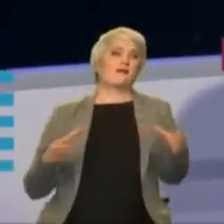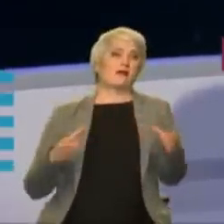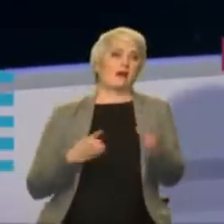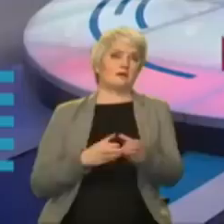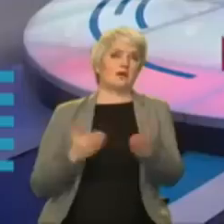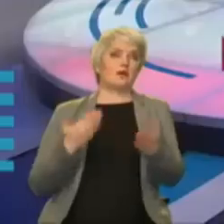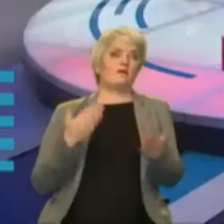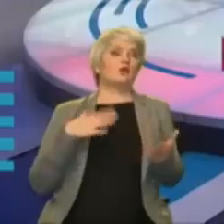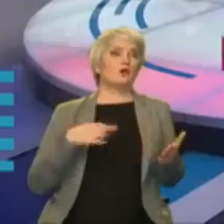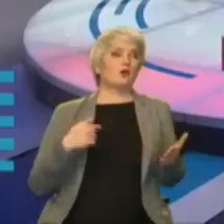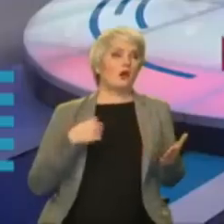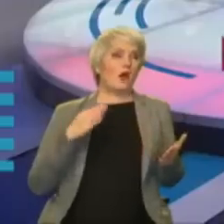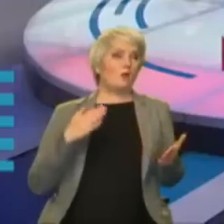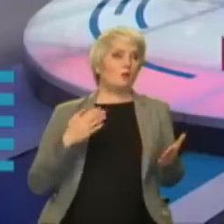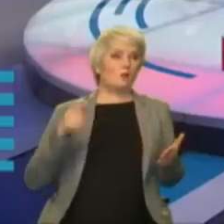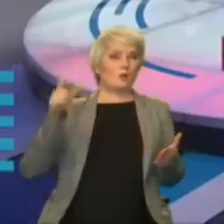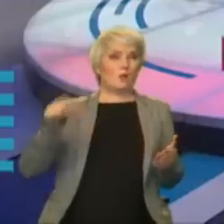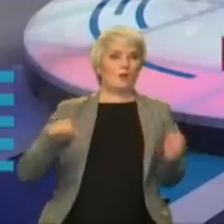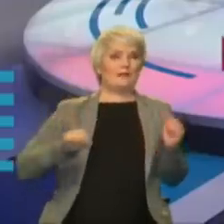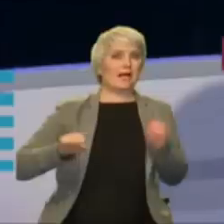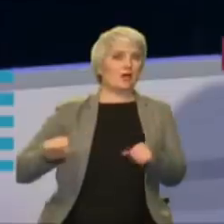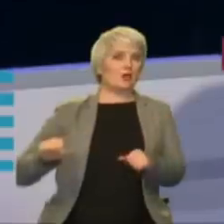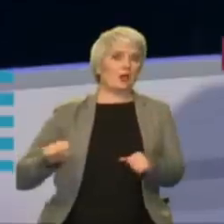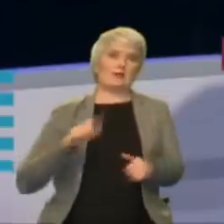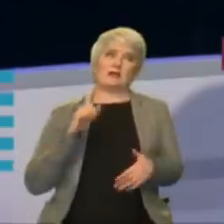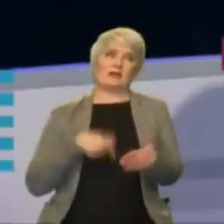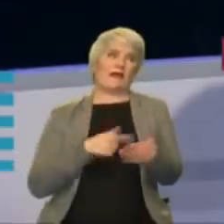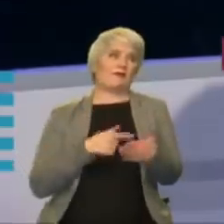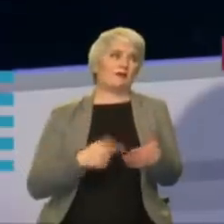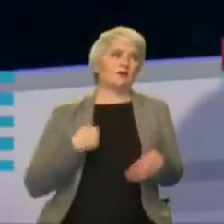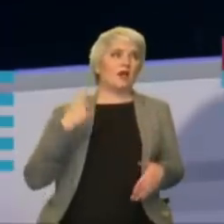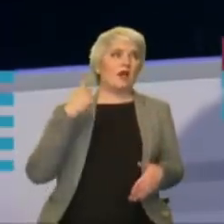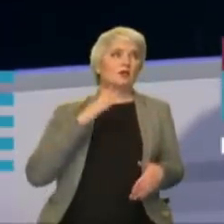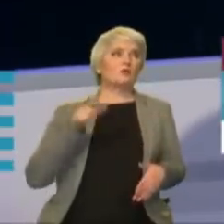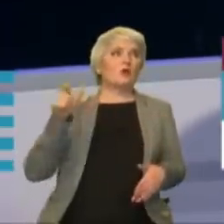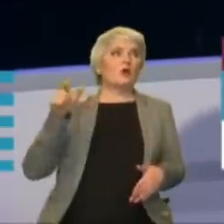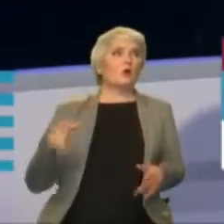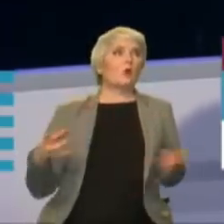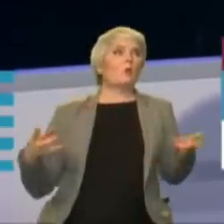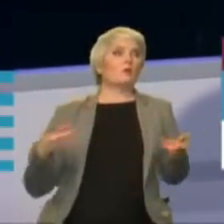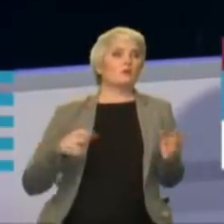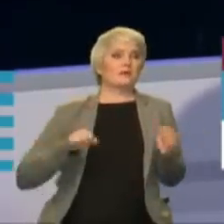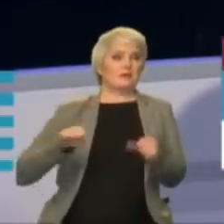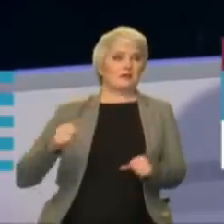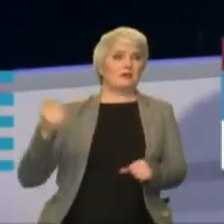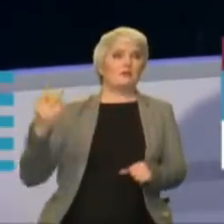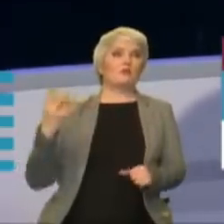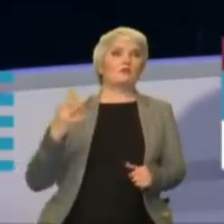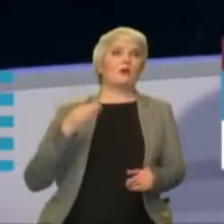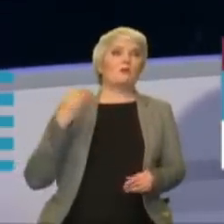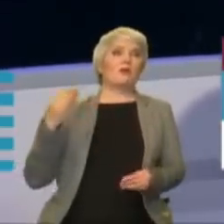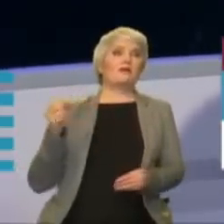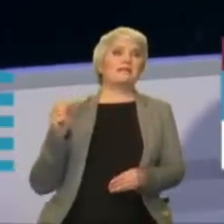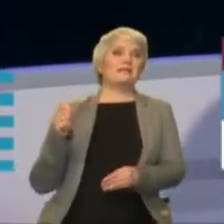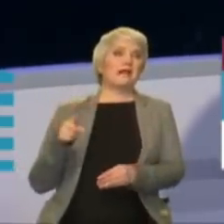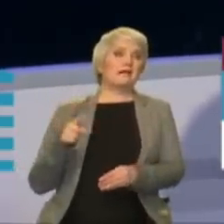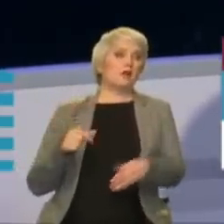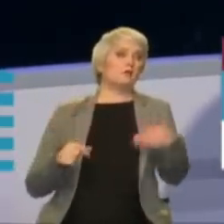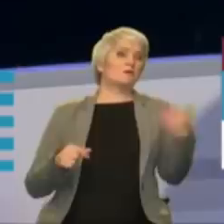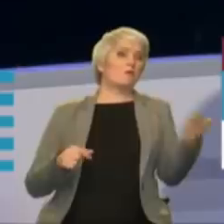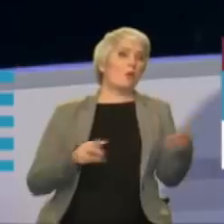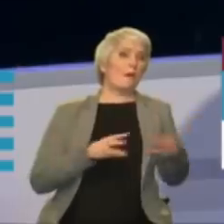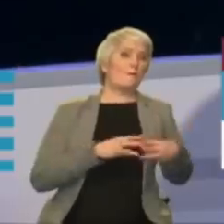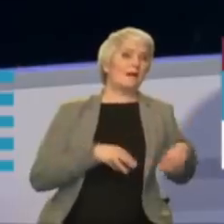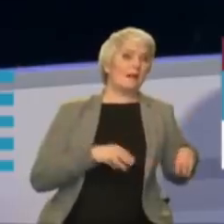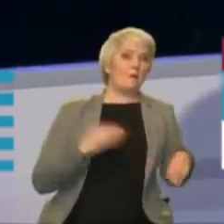якщо ви чекаєте, що я буду його захищати, то навряд чи, я не думаю, що його потрібно захищати, йому потрібно ставити задачу з боку парламенту, які